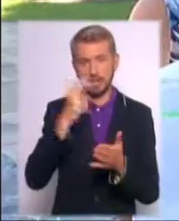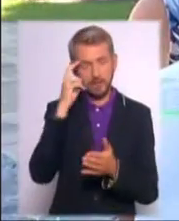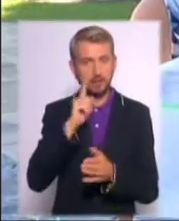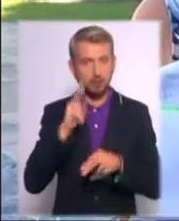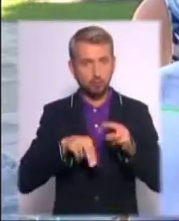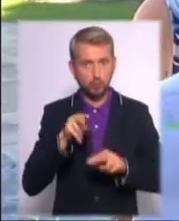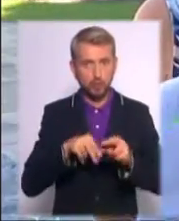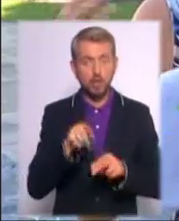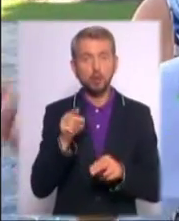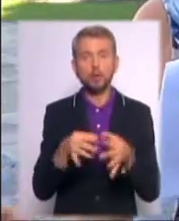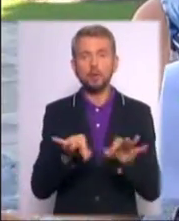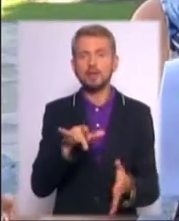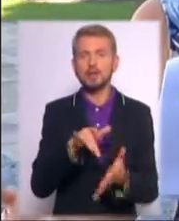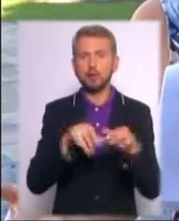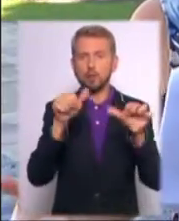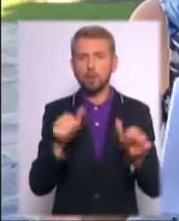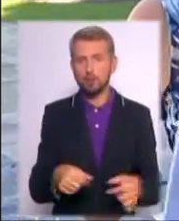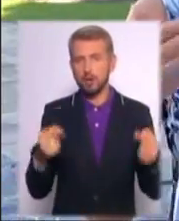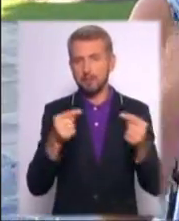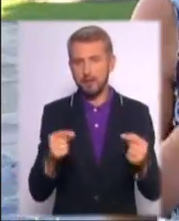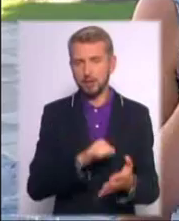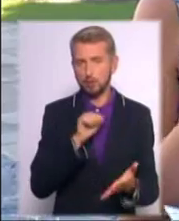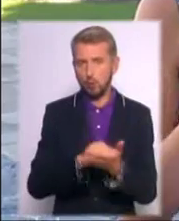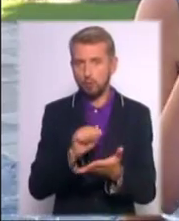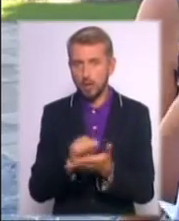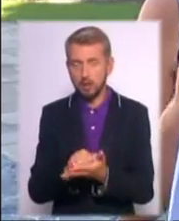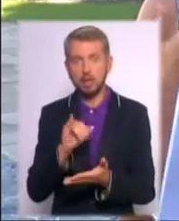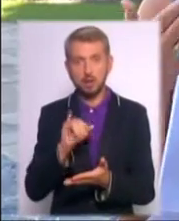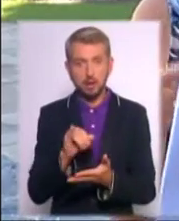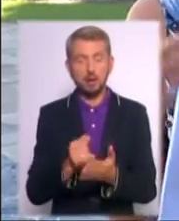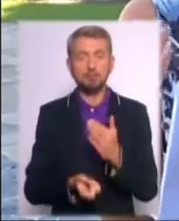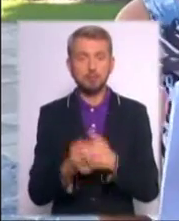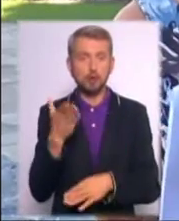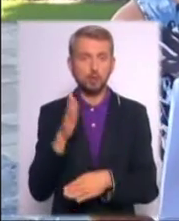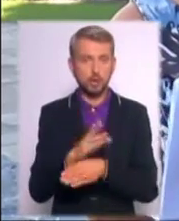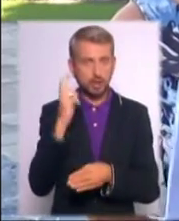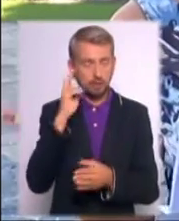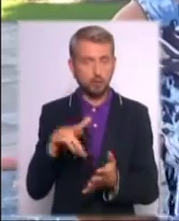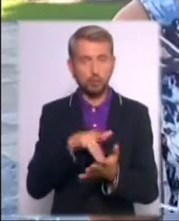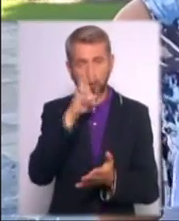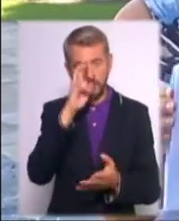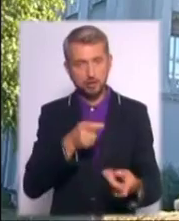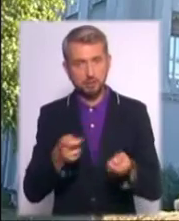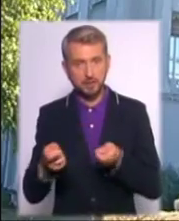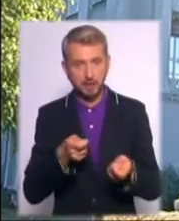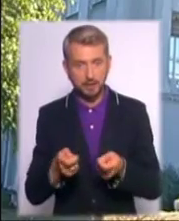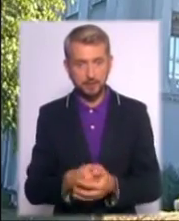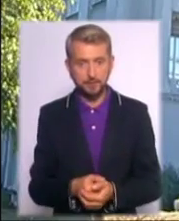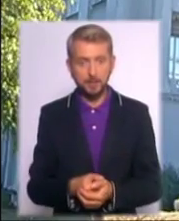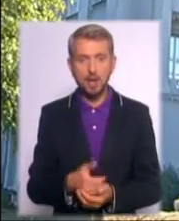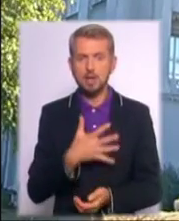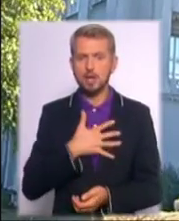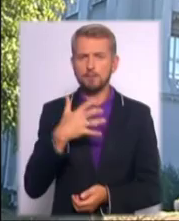Той дозвільний центр оформлює певні документи і виходить розпорядження Київської міської державної адміністрації.